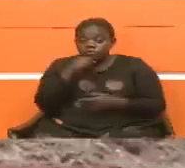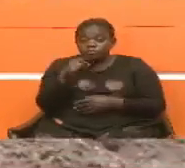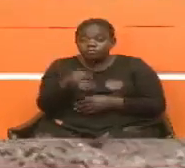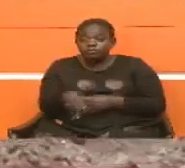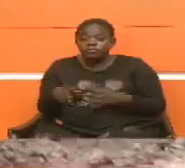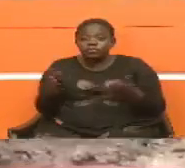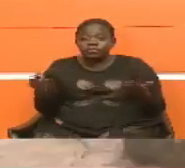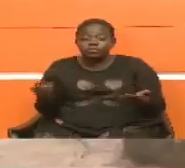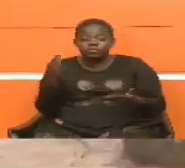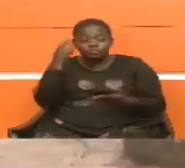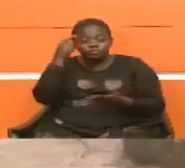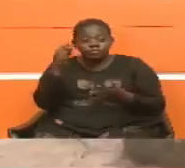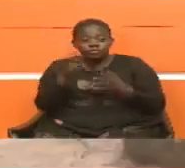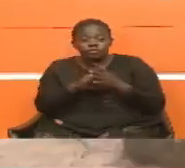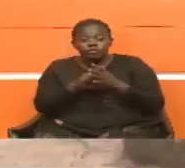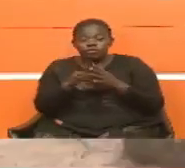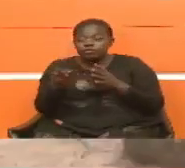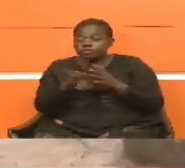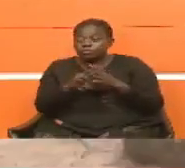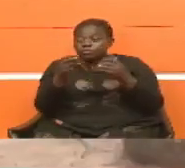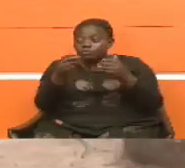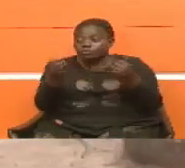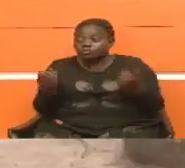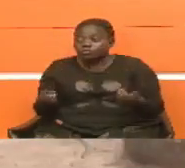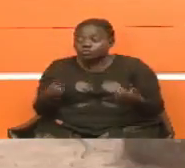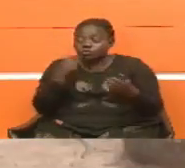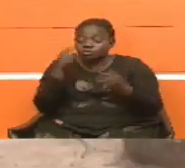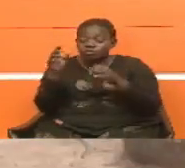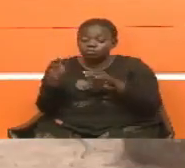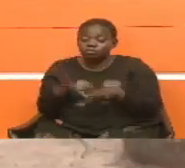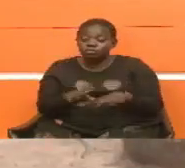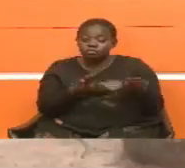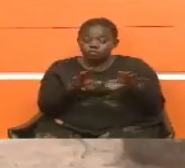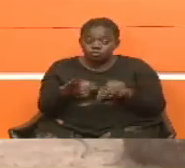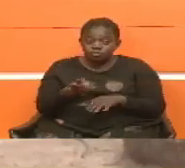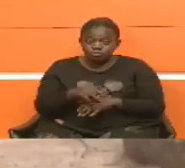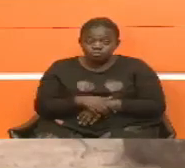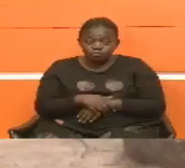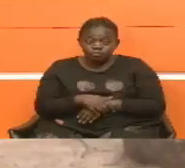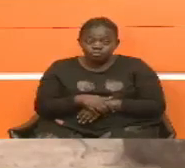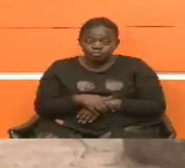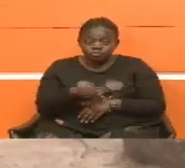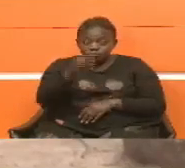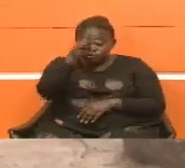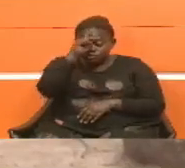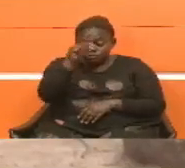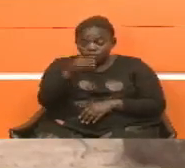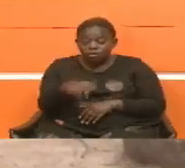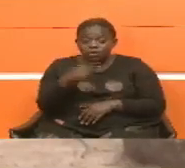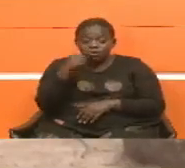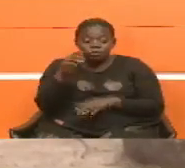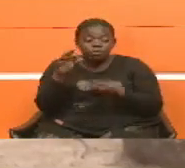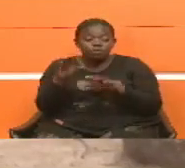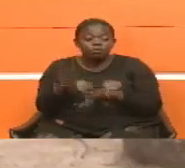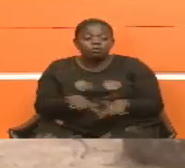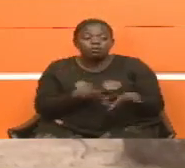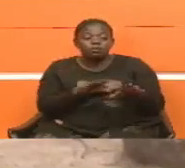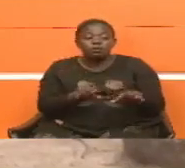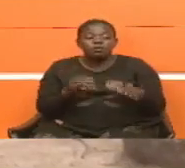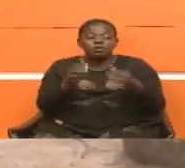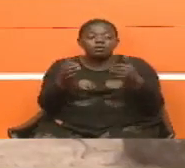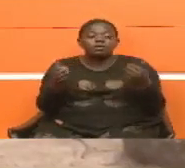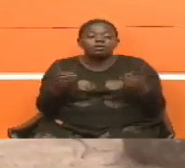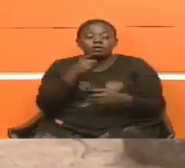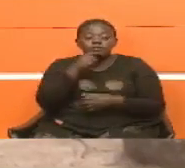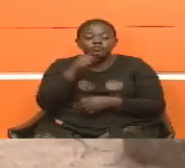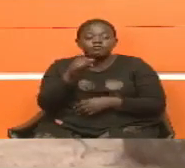banoonya obubudamu. Abo abaana abatutigomya abali ku kyalo kuno abatutigomya baana